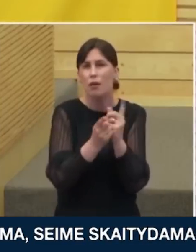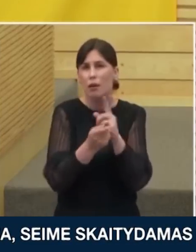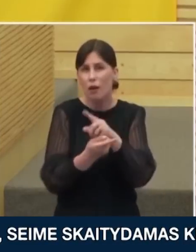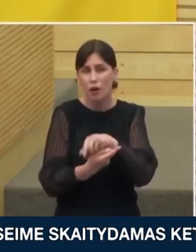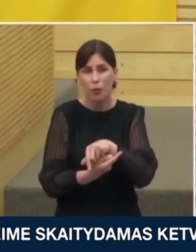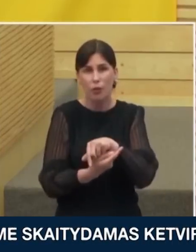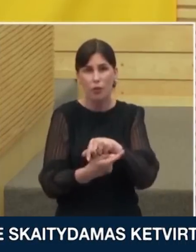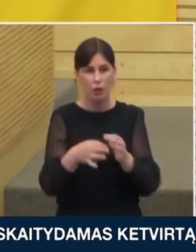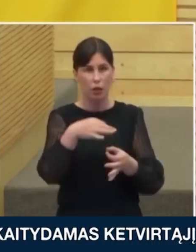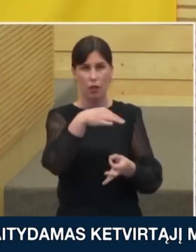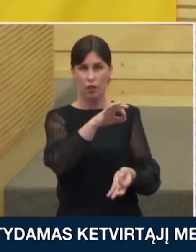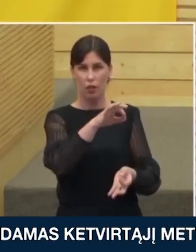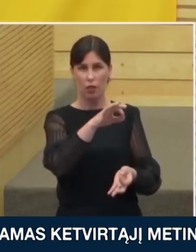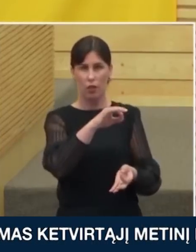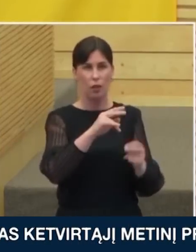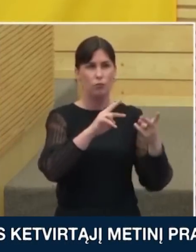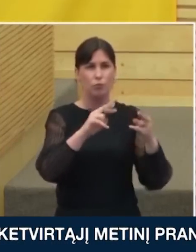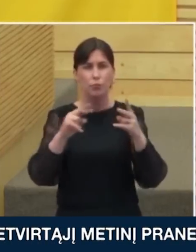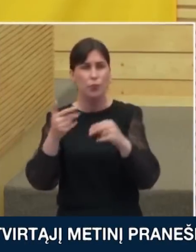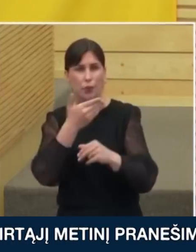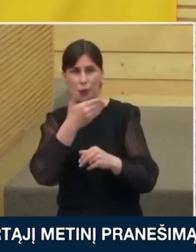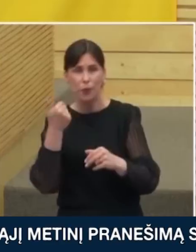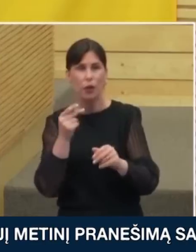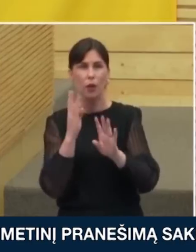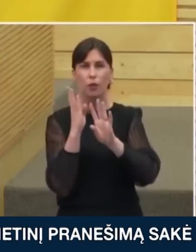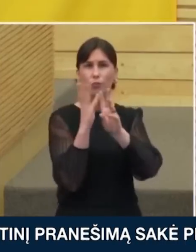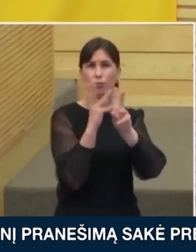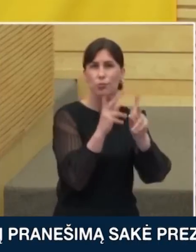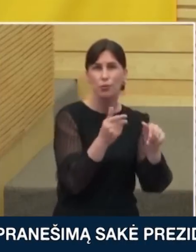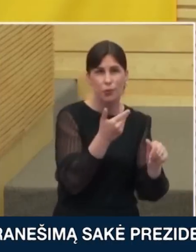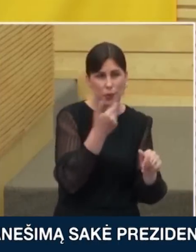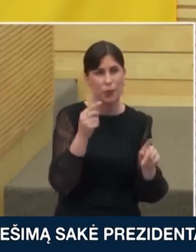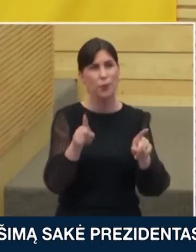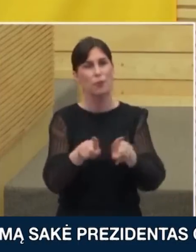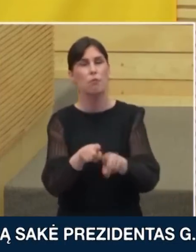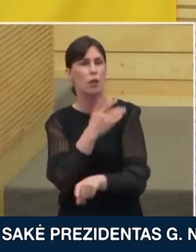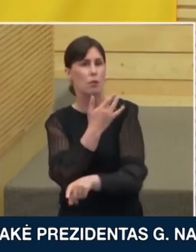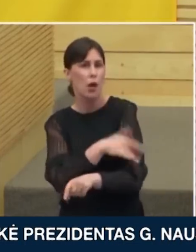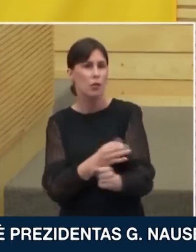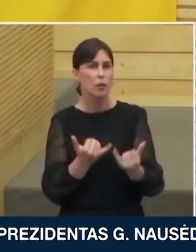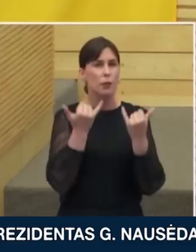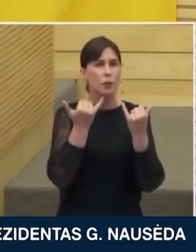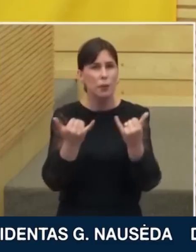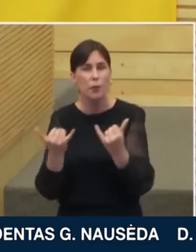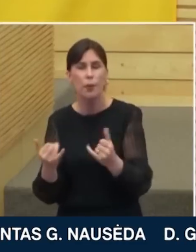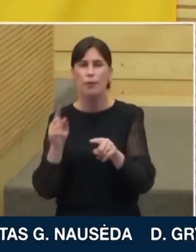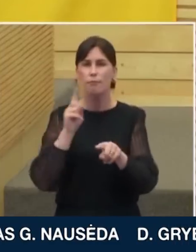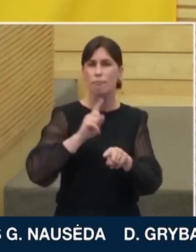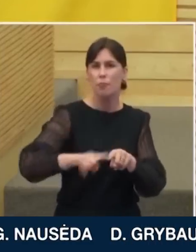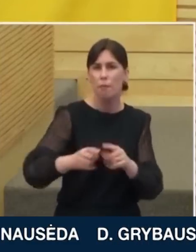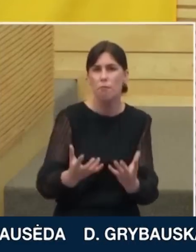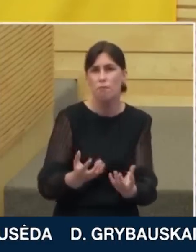ore. Sumažėjusių eilių, didesnio sveikatos paslaugų pasiekiamumo, operatyvesnės pagalbos,